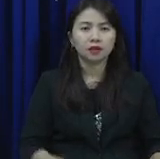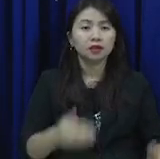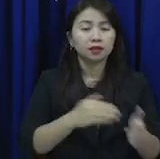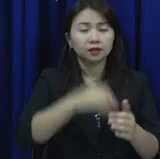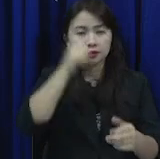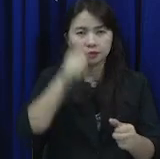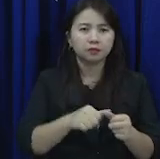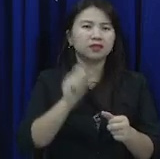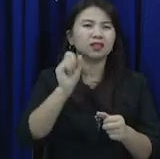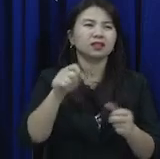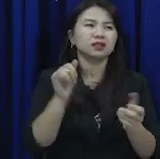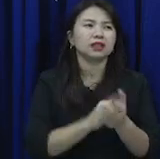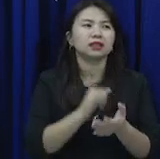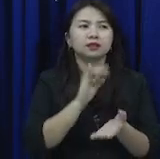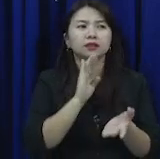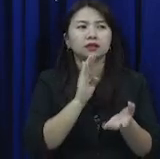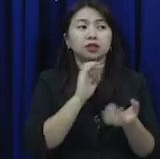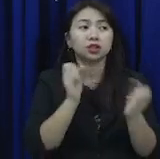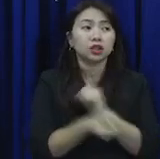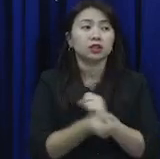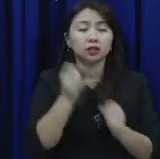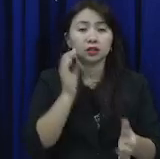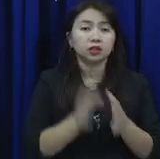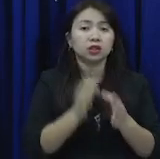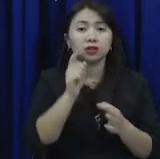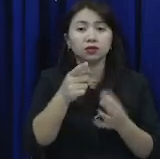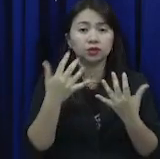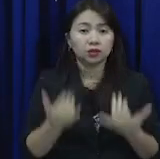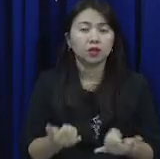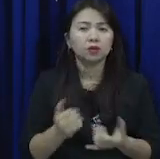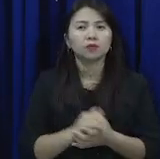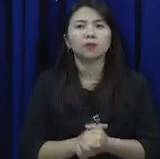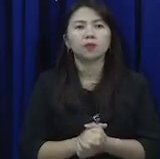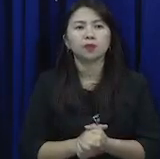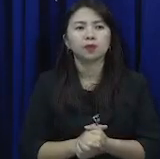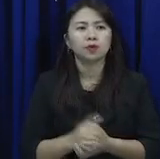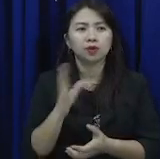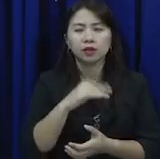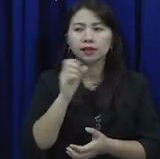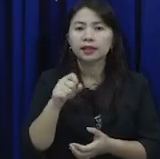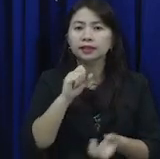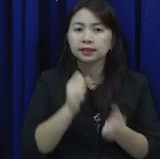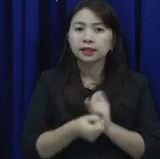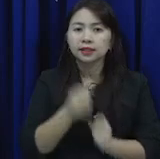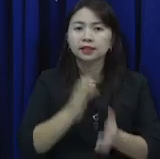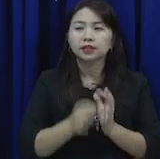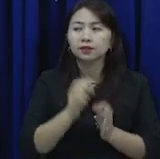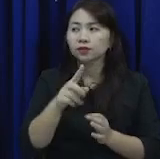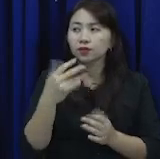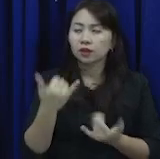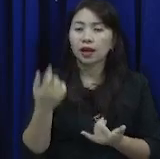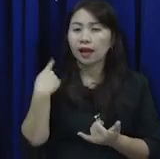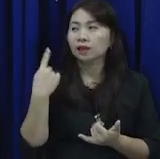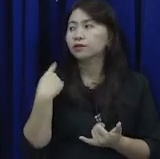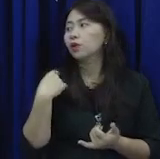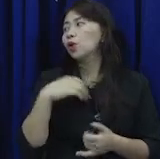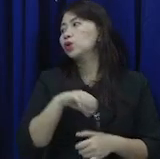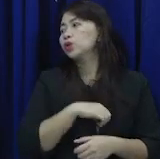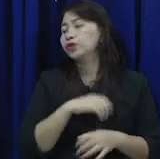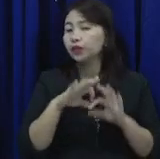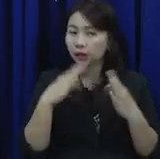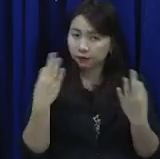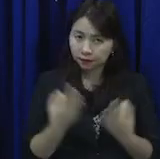mag-iiba yan pag nag-asawa ka na te prem lalong mag-iiba yan pagka nagkapamilya ka na you see that